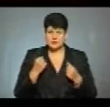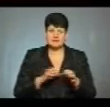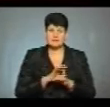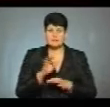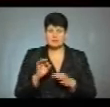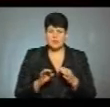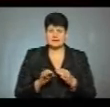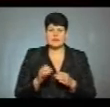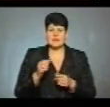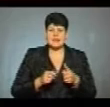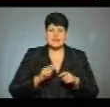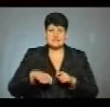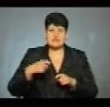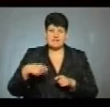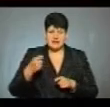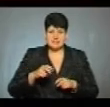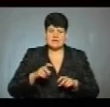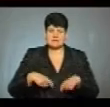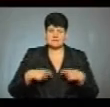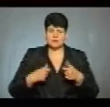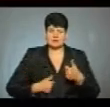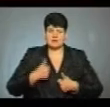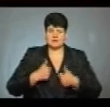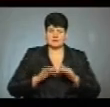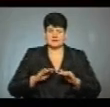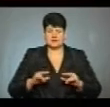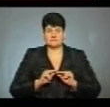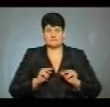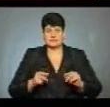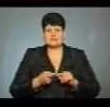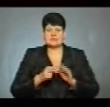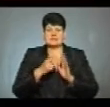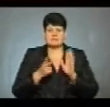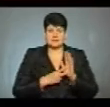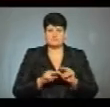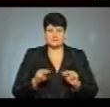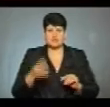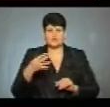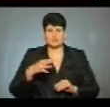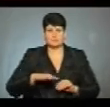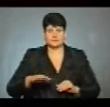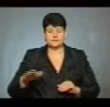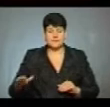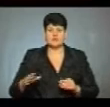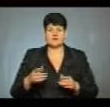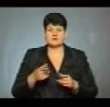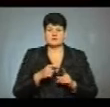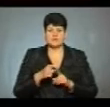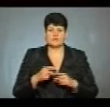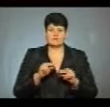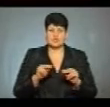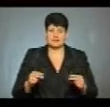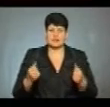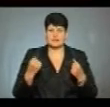проєкт. В естафетах із бігу та стрибків змагалися учні та вчителі. Це 17 педагогів і 40 учнів. За словами вчителя фізкультури